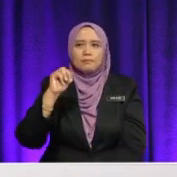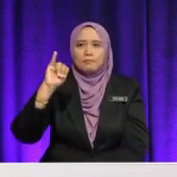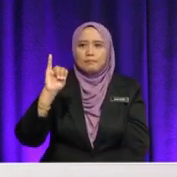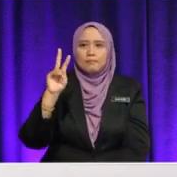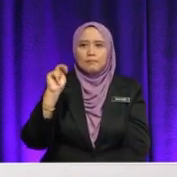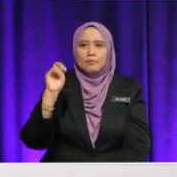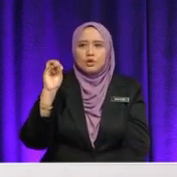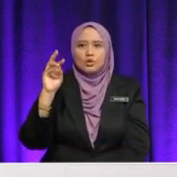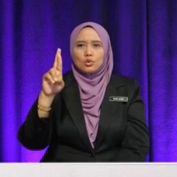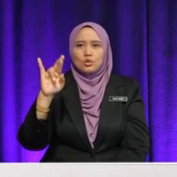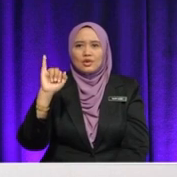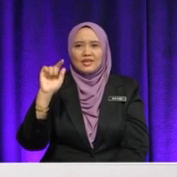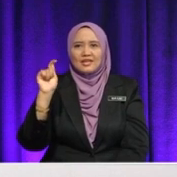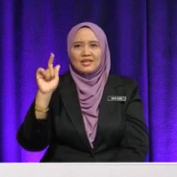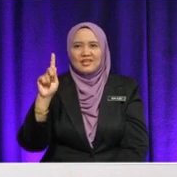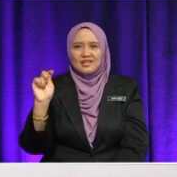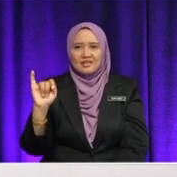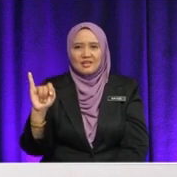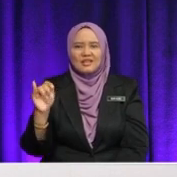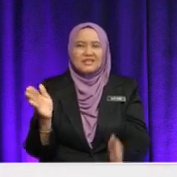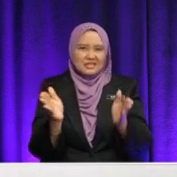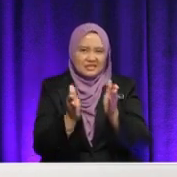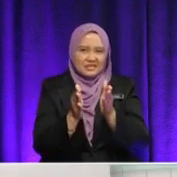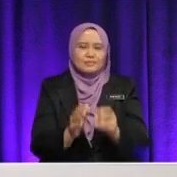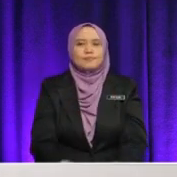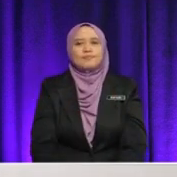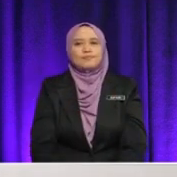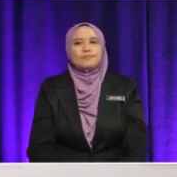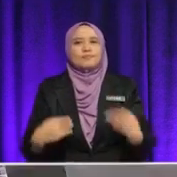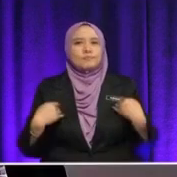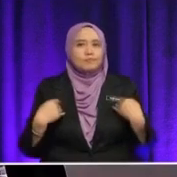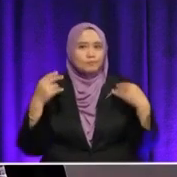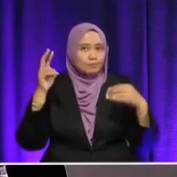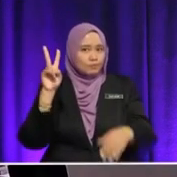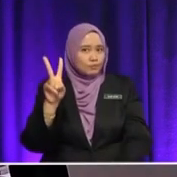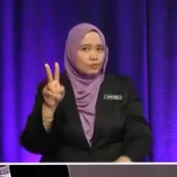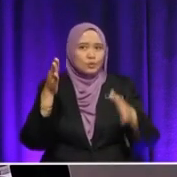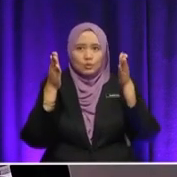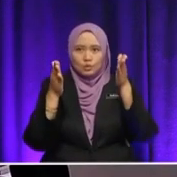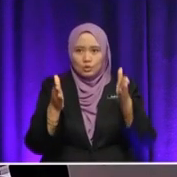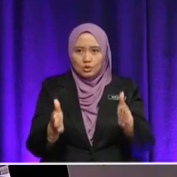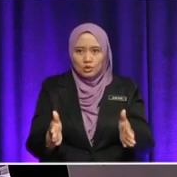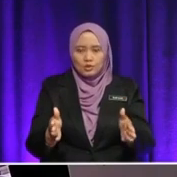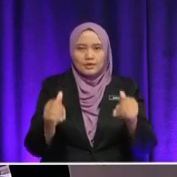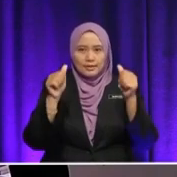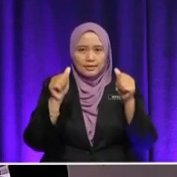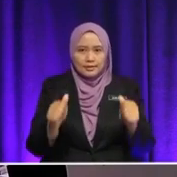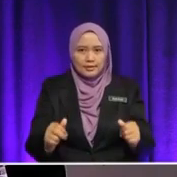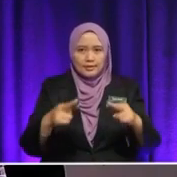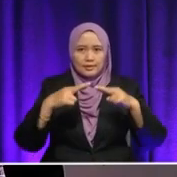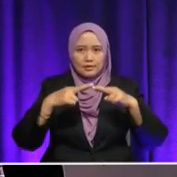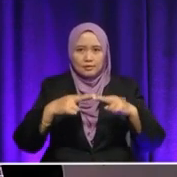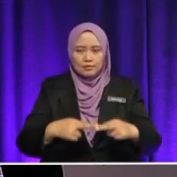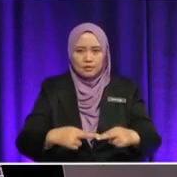setirnya ada lagi dua orang ahli resmi oke dua orang resmi ini ia pertama adalah Shell pertahanan dan yang kedua adalah